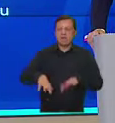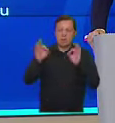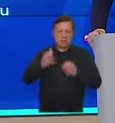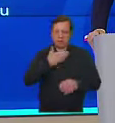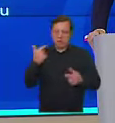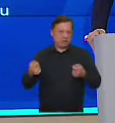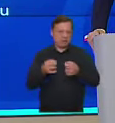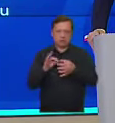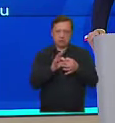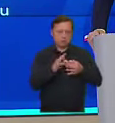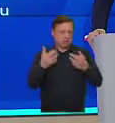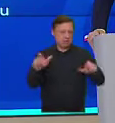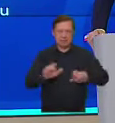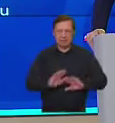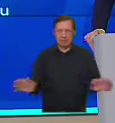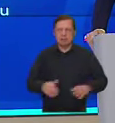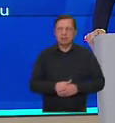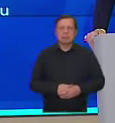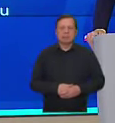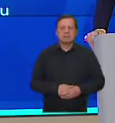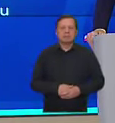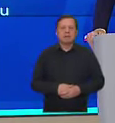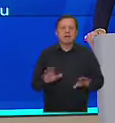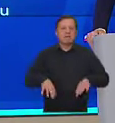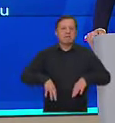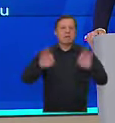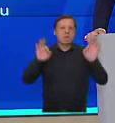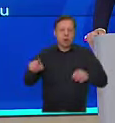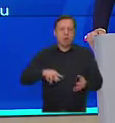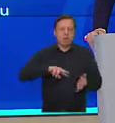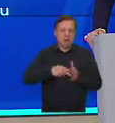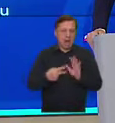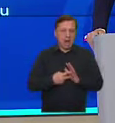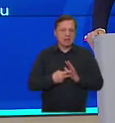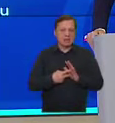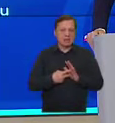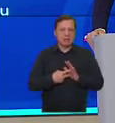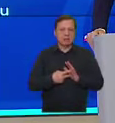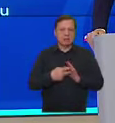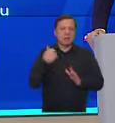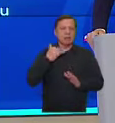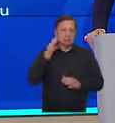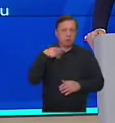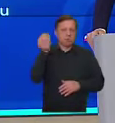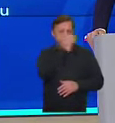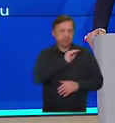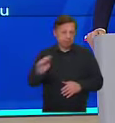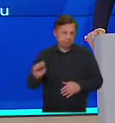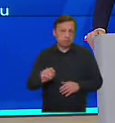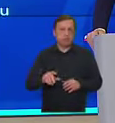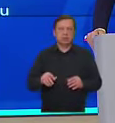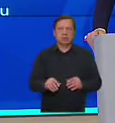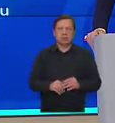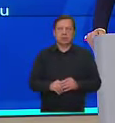wyborów. Wybory według planów i według ogłoszenia do tej pory